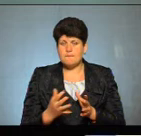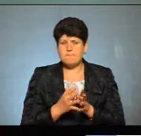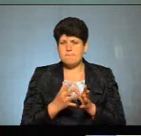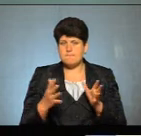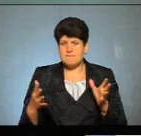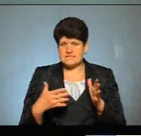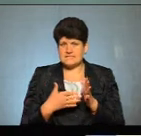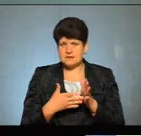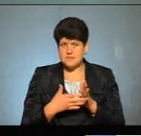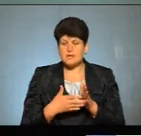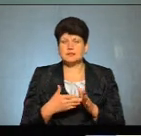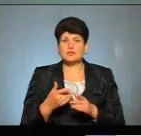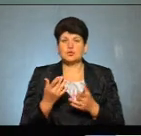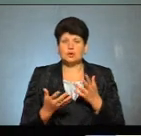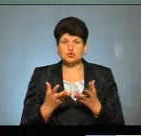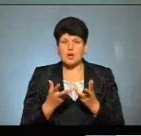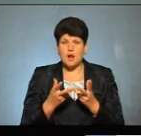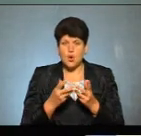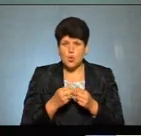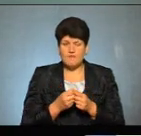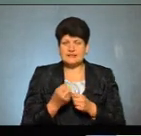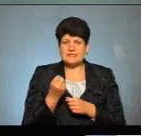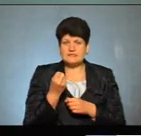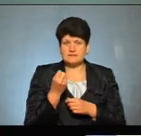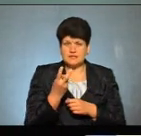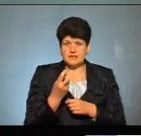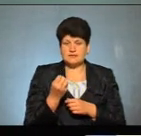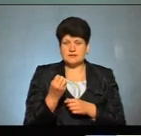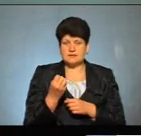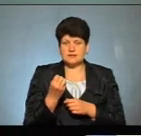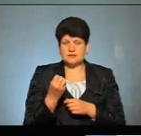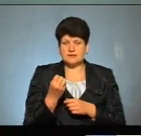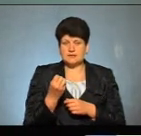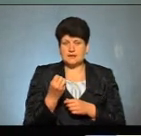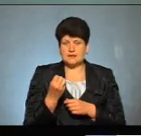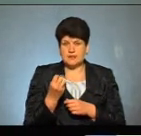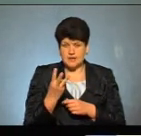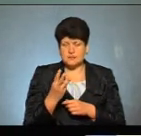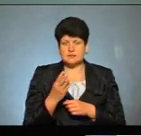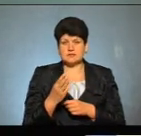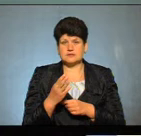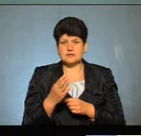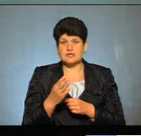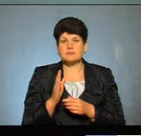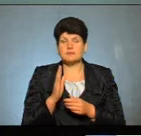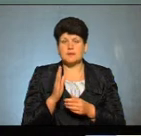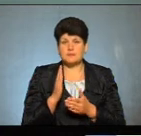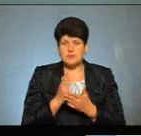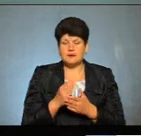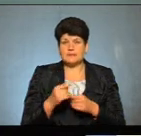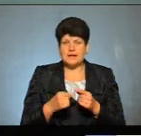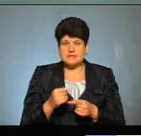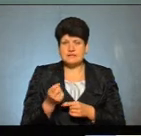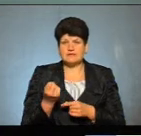максимальний, то навіть якщо рахувати з 12-го, 13-го, ми маємо наслідки і 12-го числа,